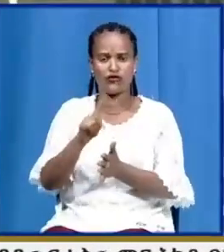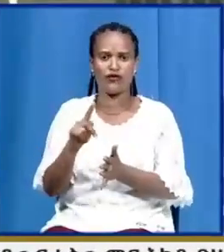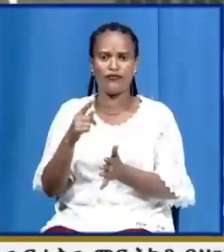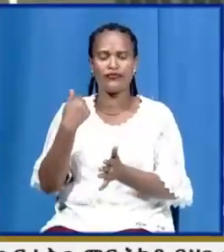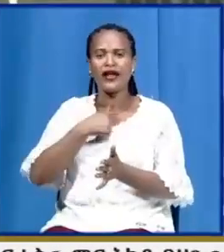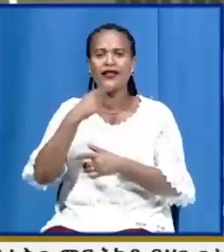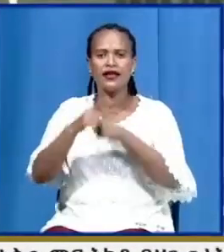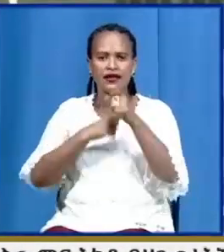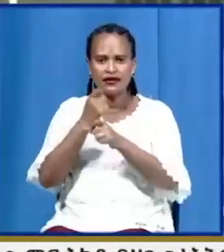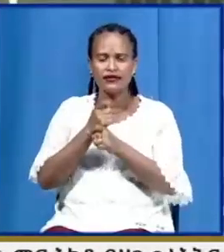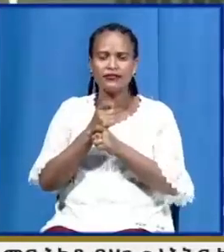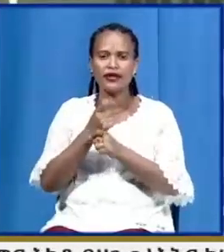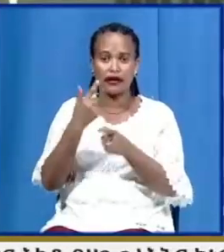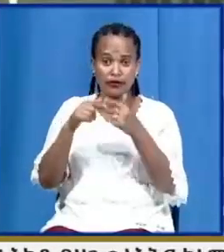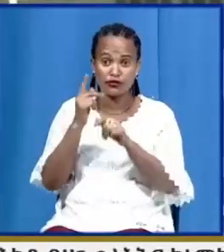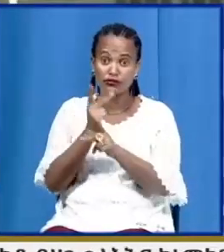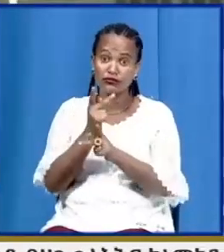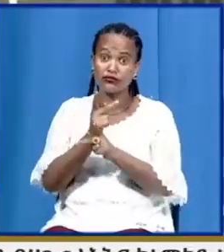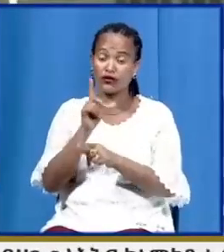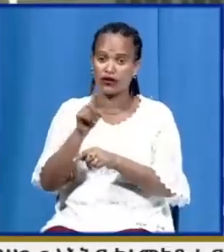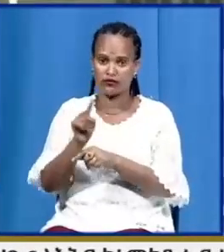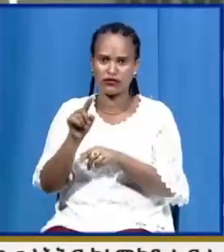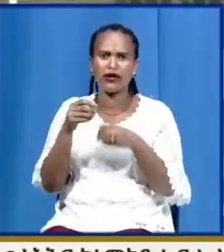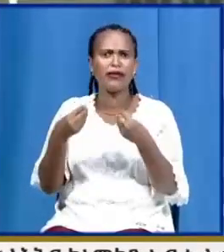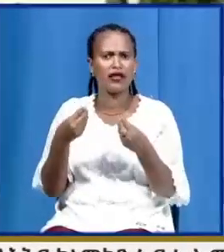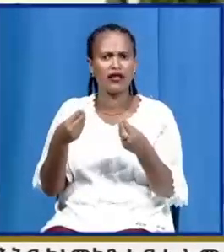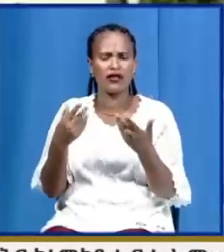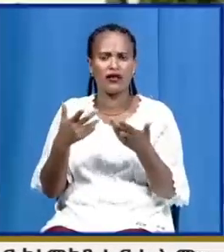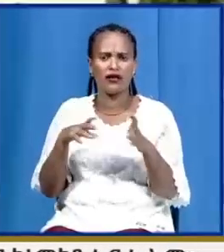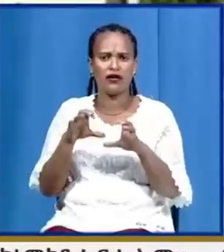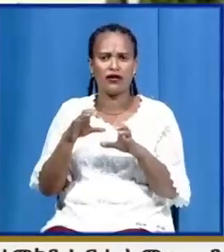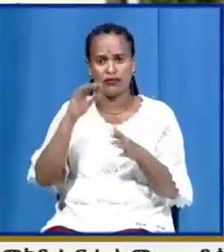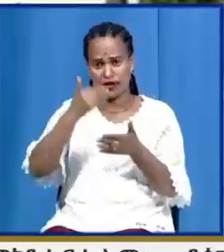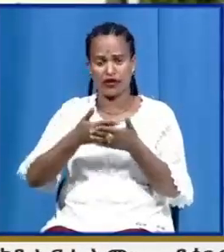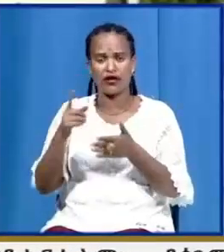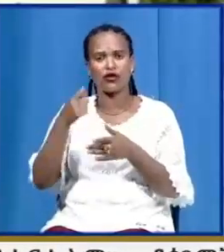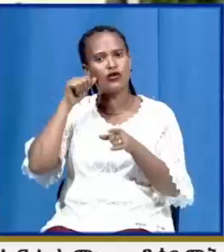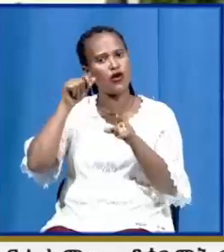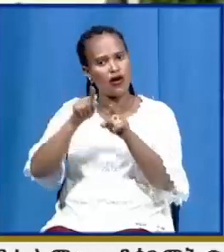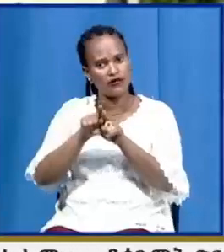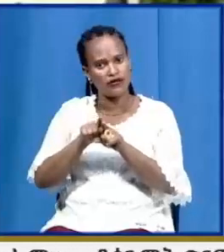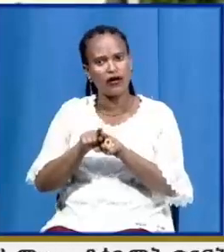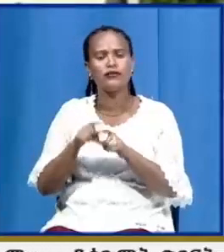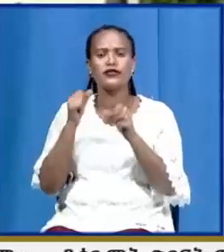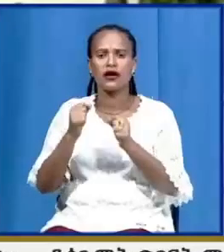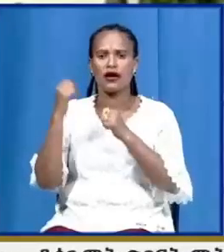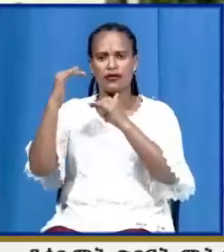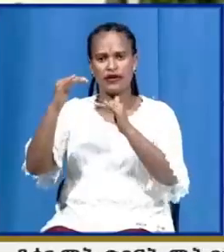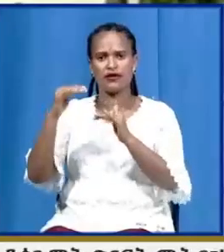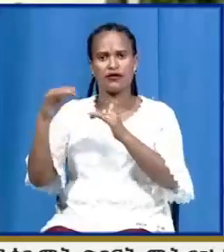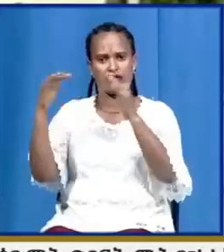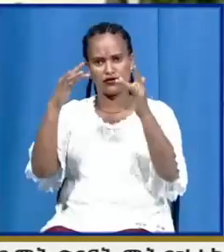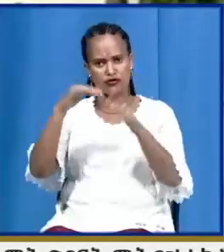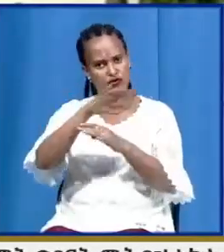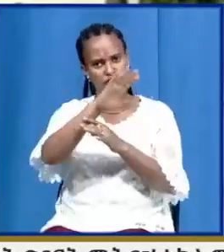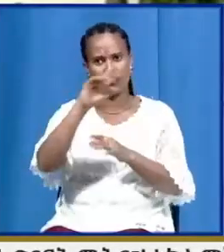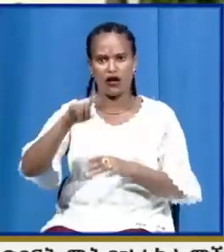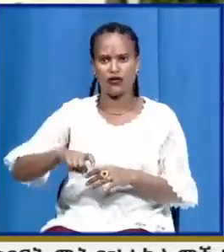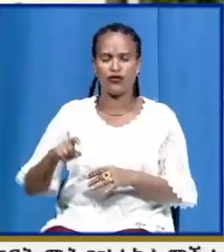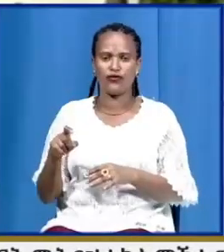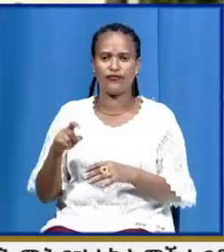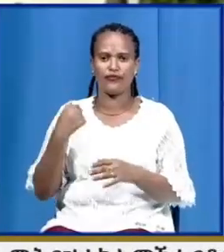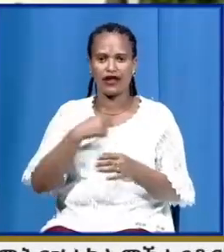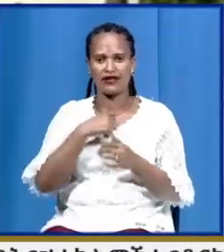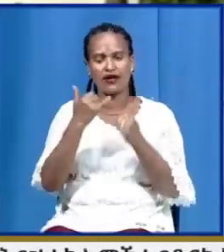ናተይ ዕድመ እናመፃእነ ውዚ ጠጠው ኢሉ ከፅበ ይክእልኒ ከመይ ገይረ ደቅና ይኹን ኣሕዋትና ይኹን ብዝኸኣለ መጠን ክጋደል ክወፅእ ኣለዎ